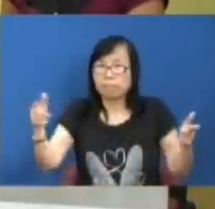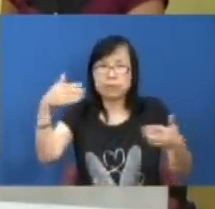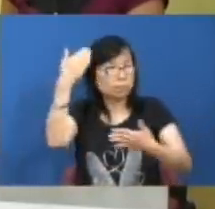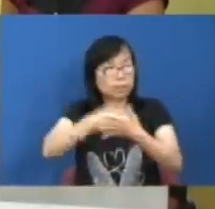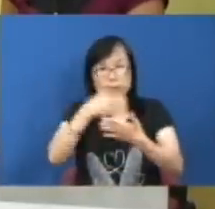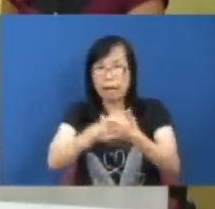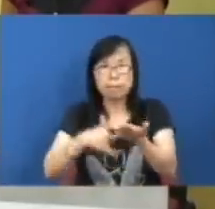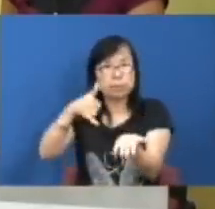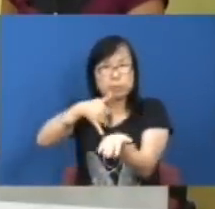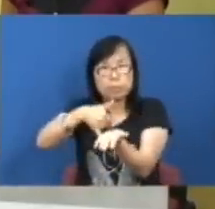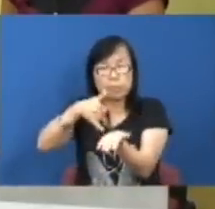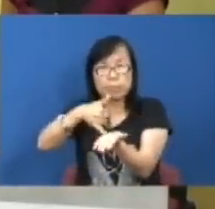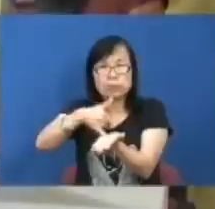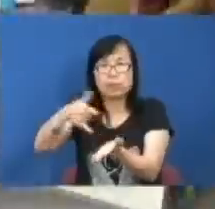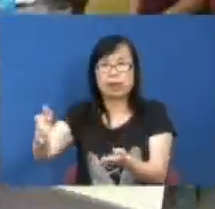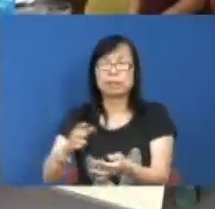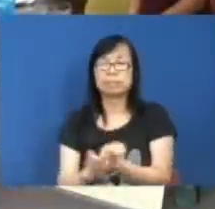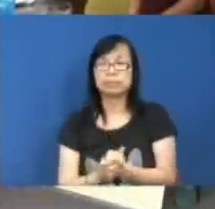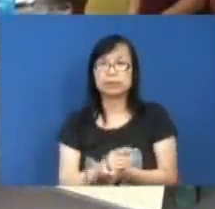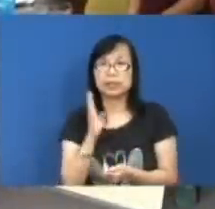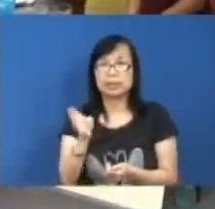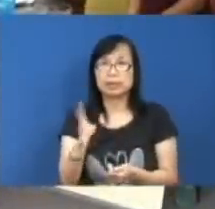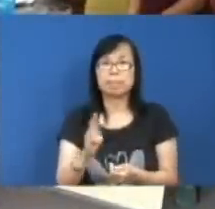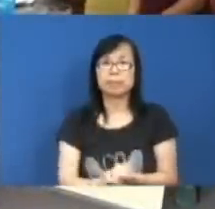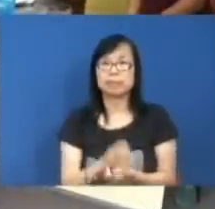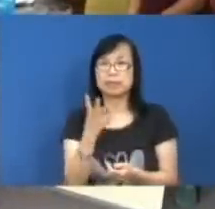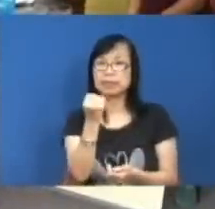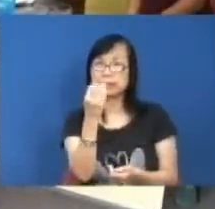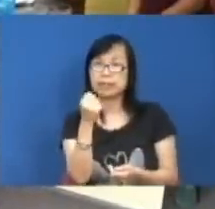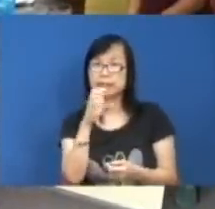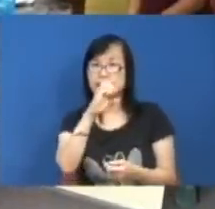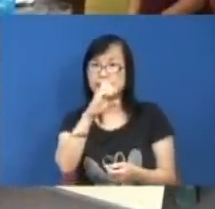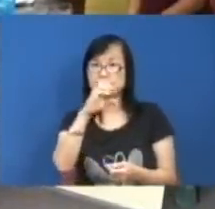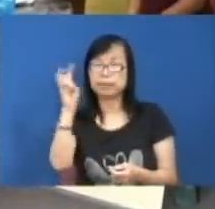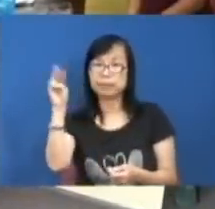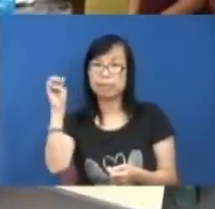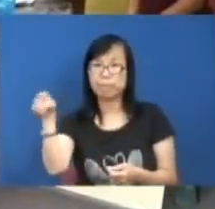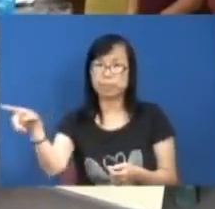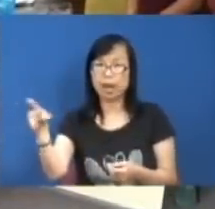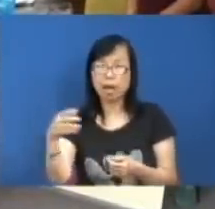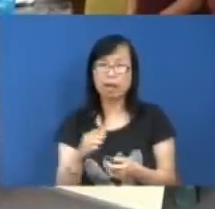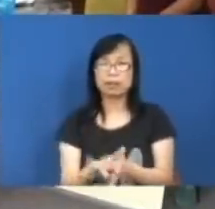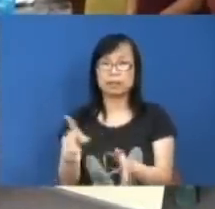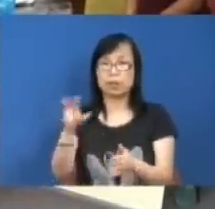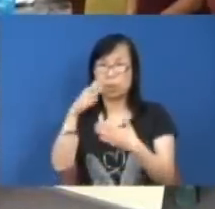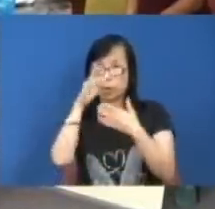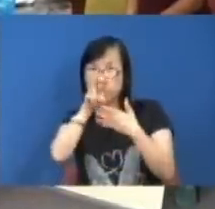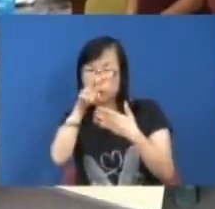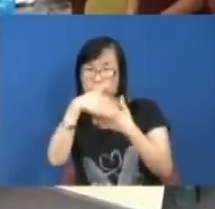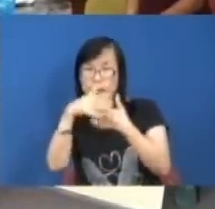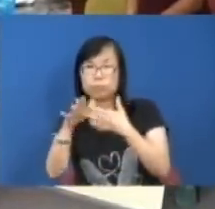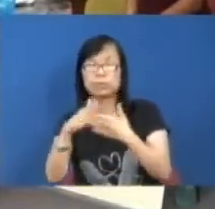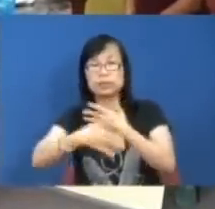數。 400mm 就40cm 啦， 係啦，係啦。 咁你哋大家即係觀眾都睇到啦，呢啲即係通常你外牆或者嗰